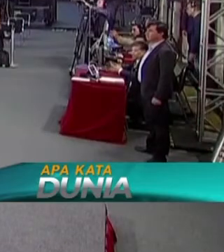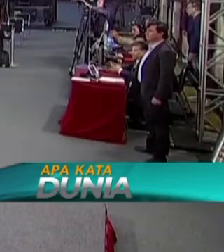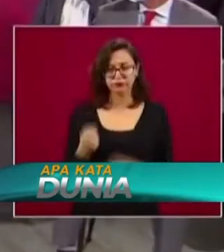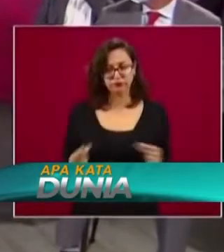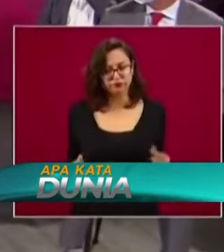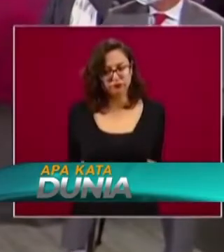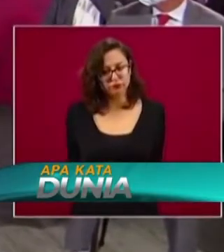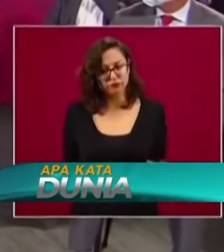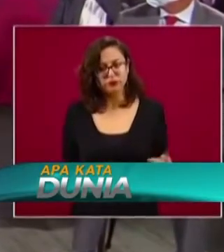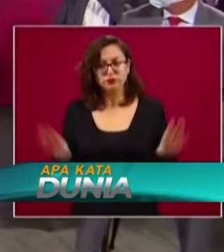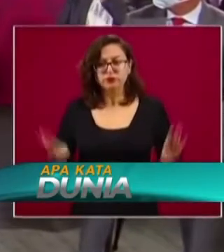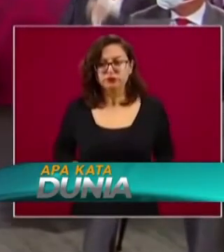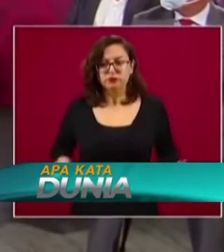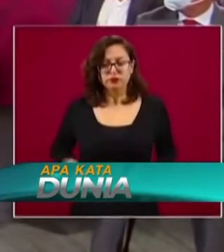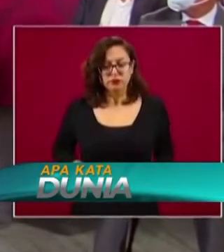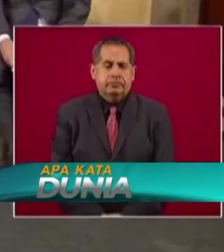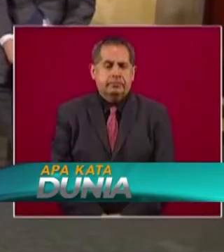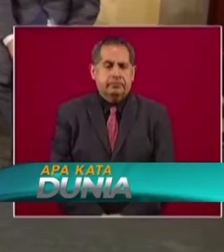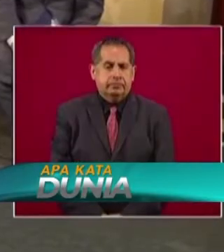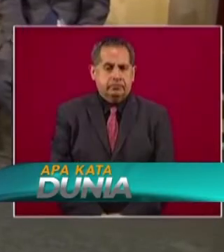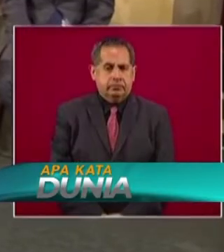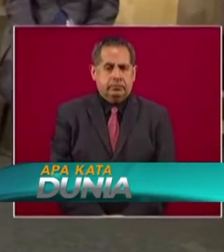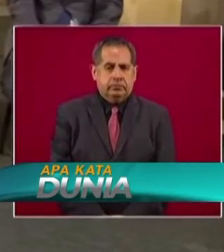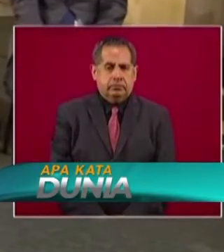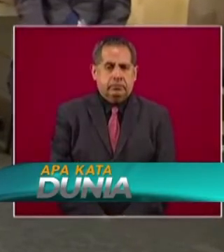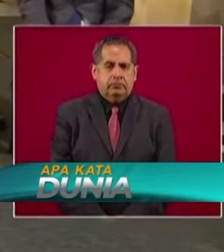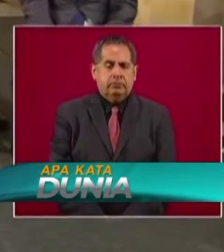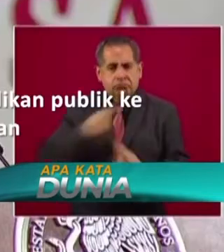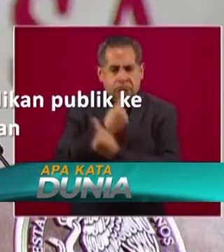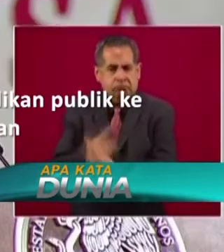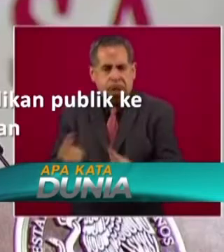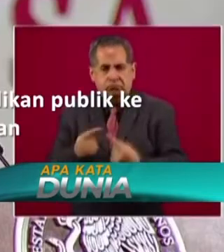atau akses internet, siswa akan dapat mengambil kelas melalui radio.